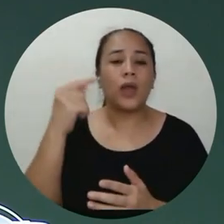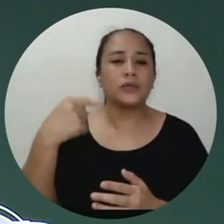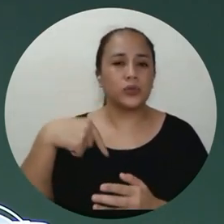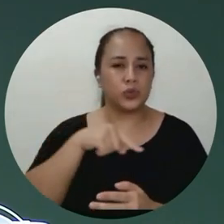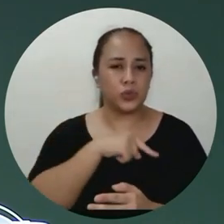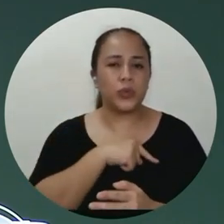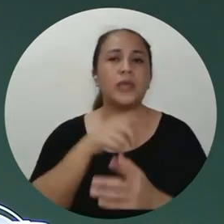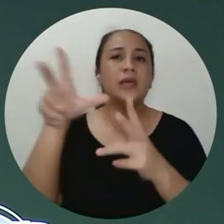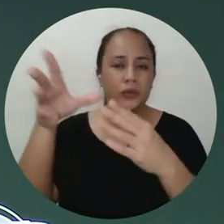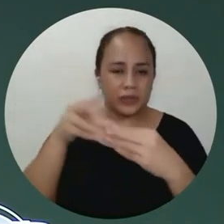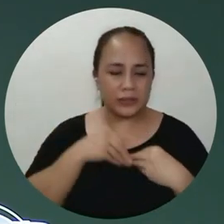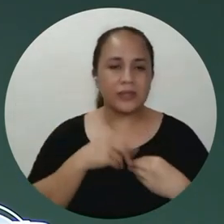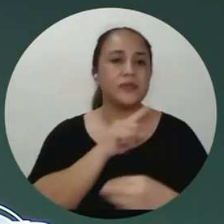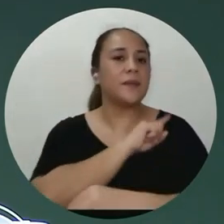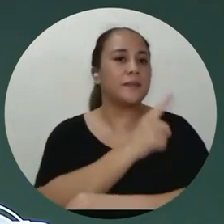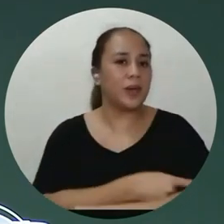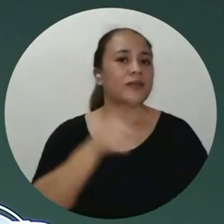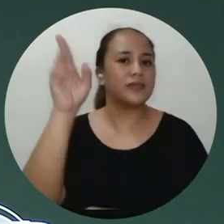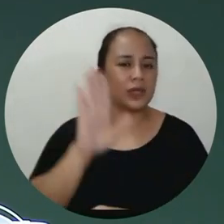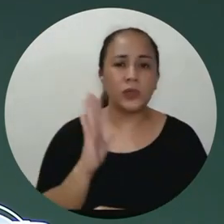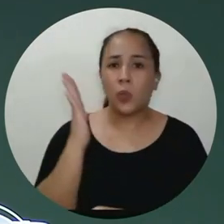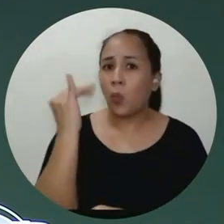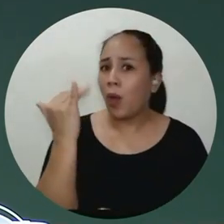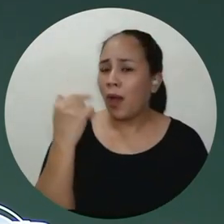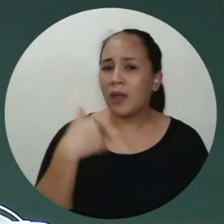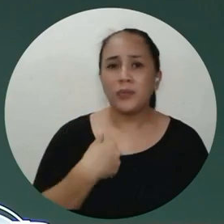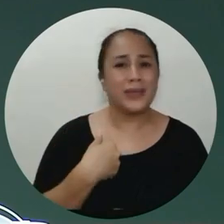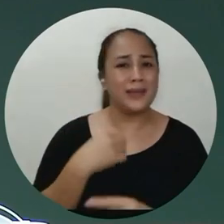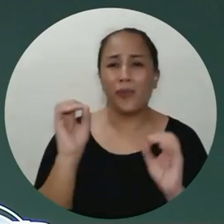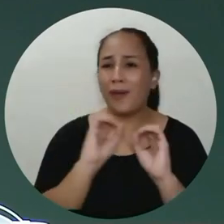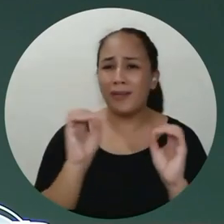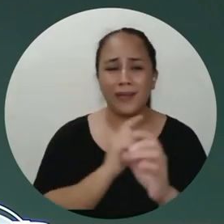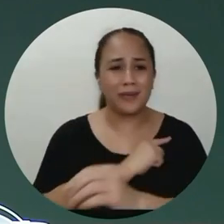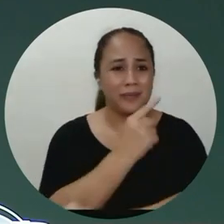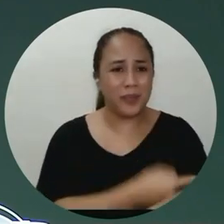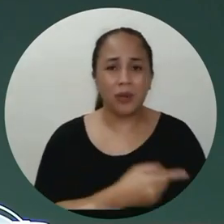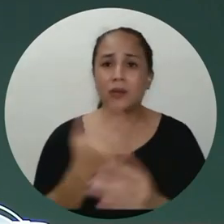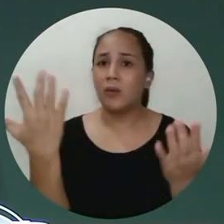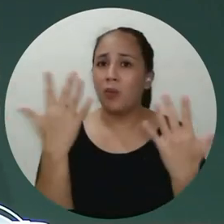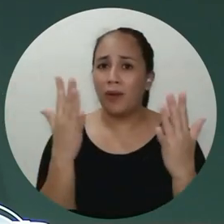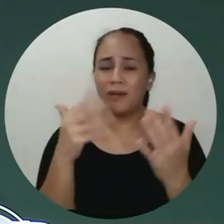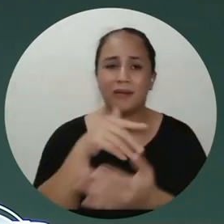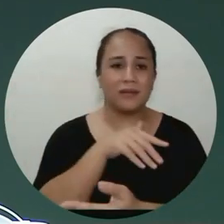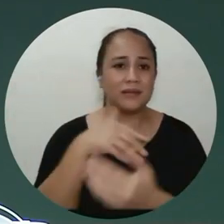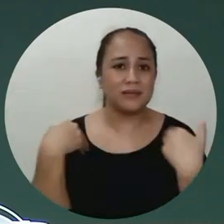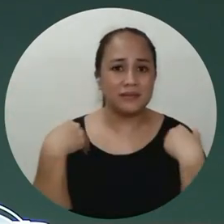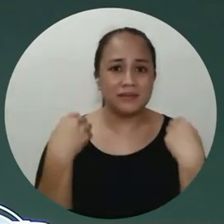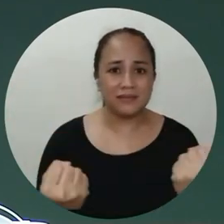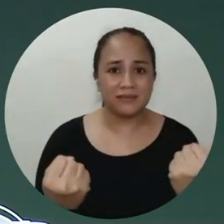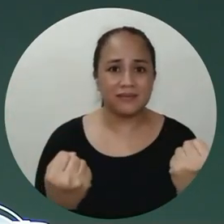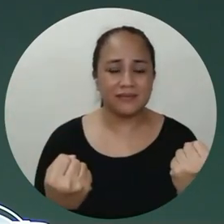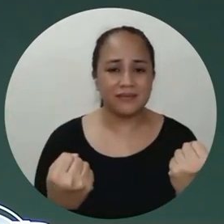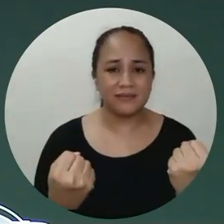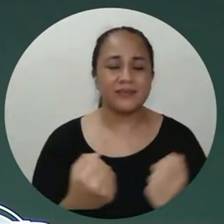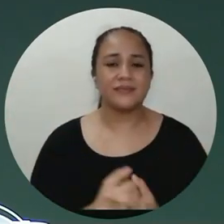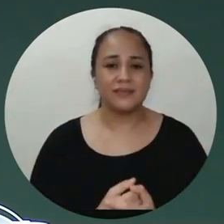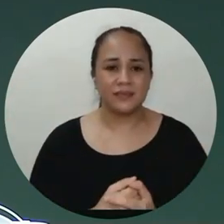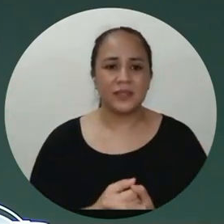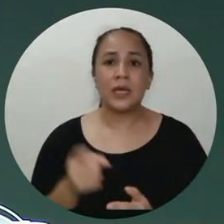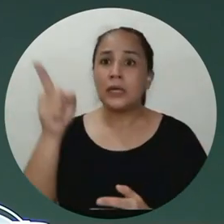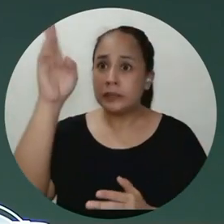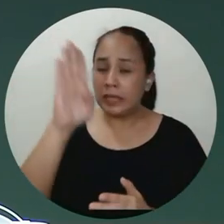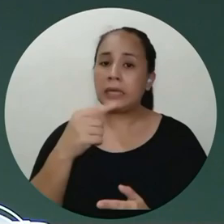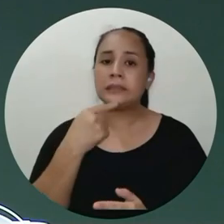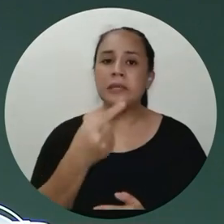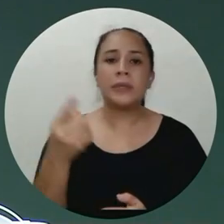power of God. 능력이 없으니까. Because I do not have any power. 나는 힘이 없으니까. Because I have no strength. 하나님의 능력으로 하겠다는 거예요. And God is saying that He will